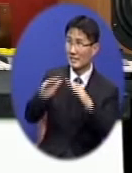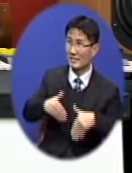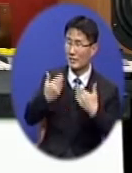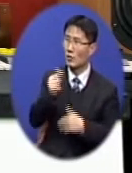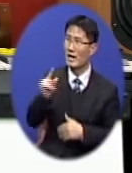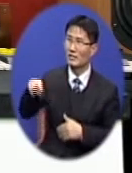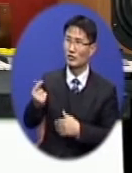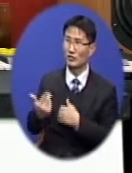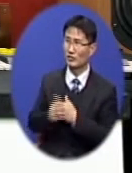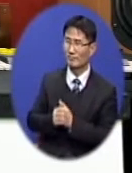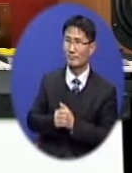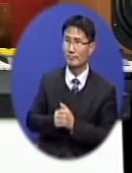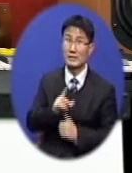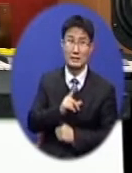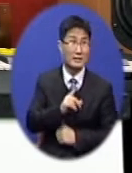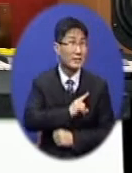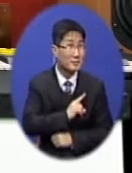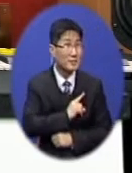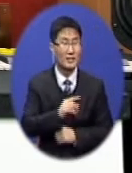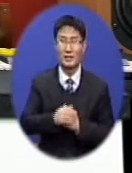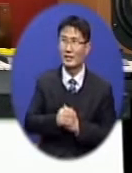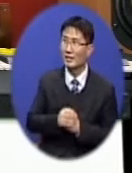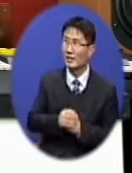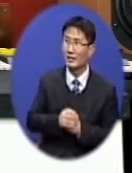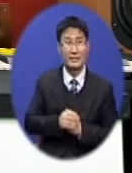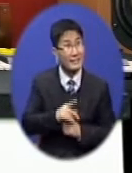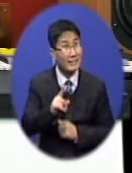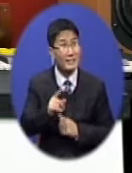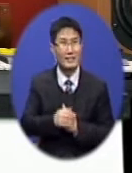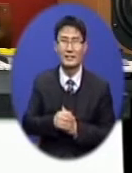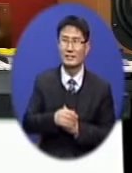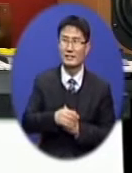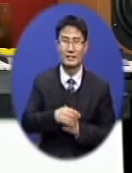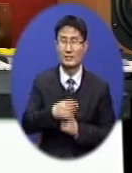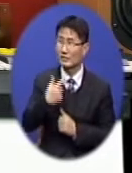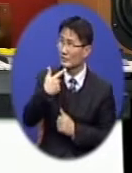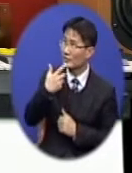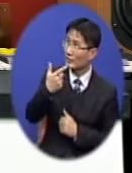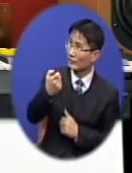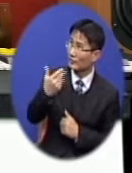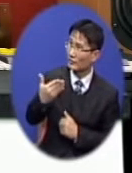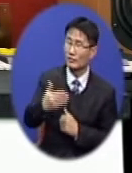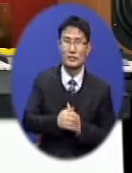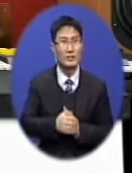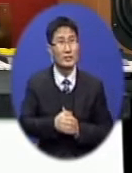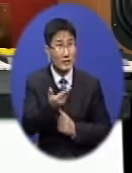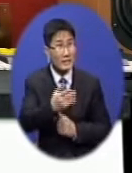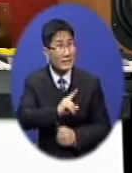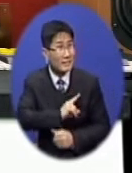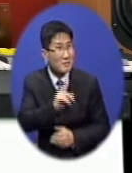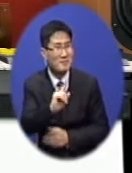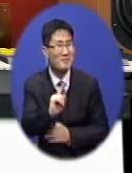예, 성함이. 예, 예. 성함은요? 상순이에요. 예? 6학년 9반. 6학년 9반? 어머님